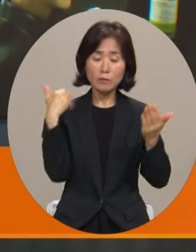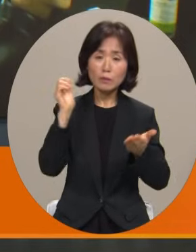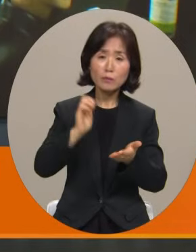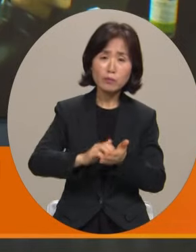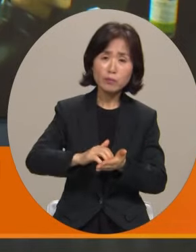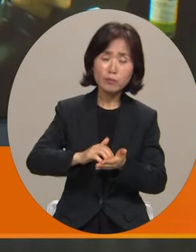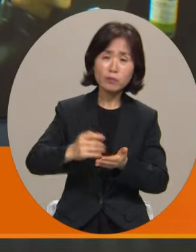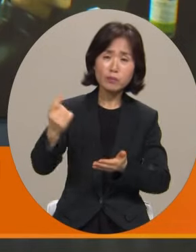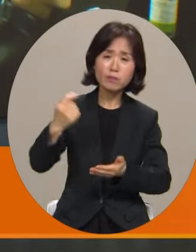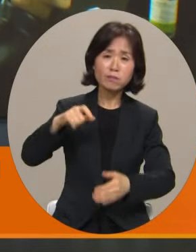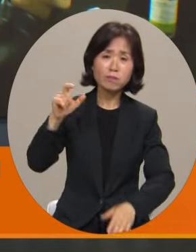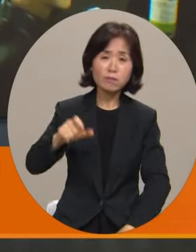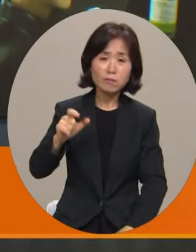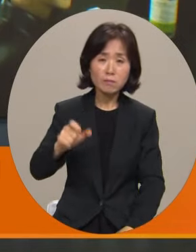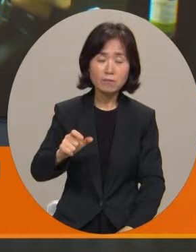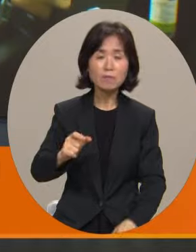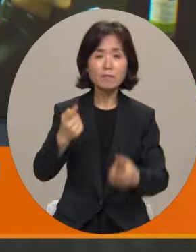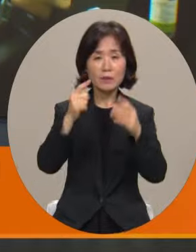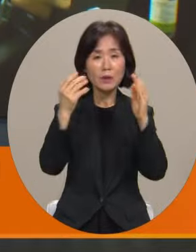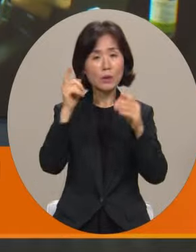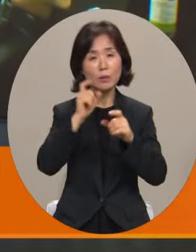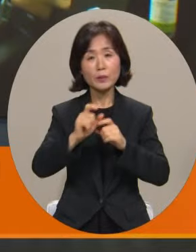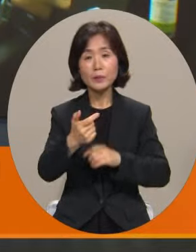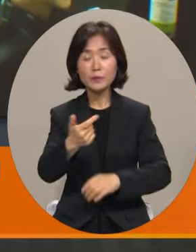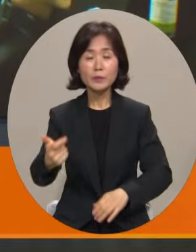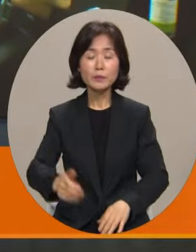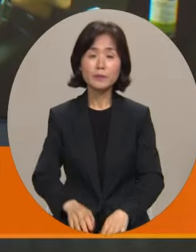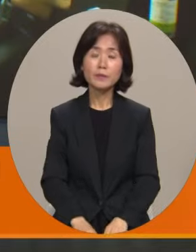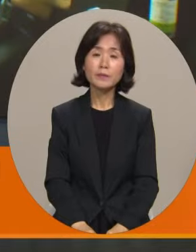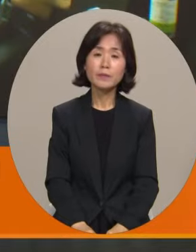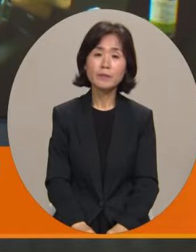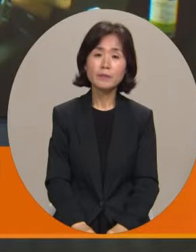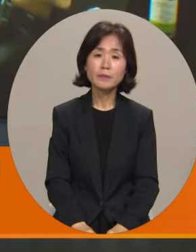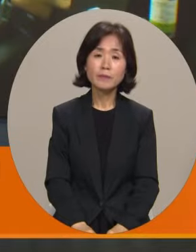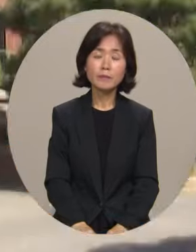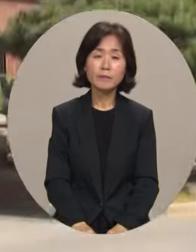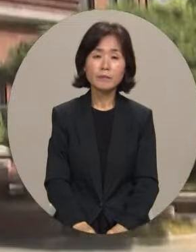않고 있어 대학의 고민이 큽니다. 금창호 기자입니다.